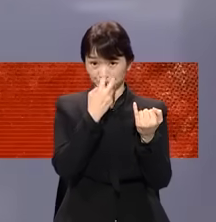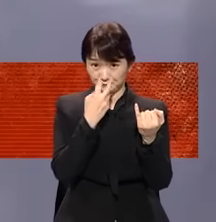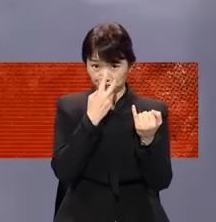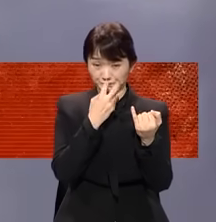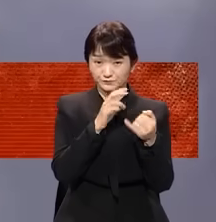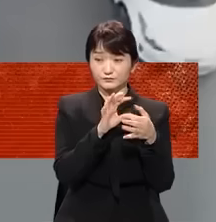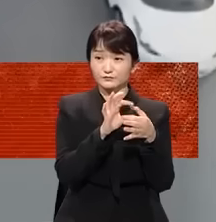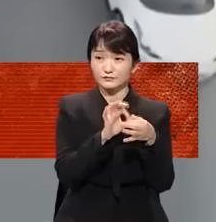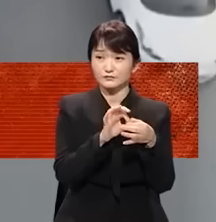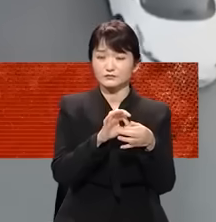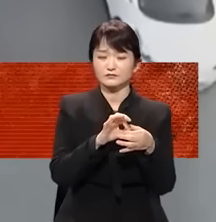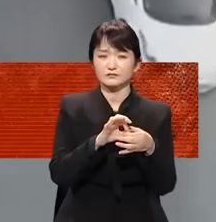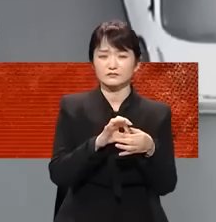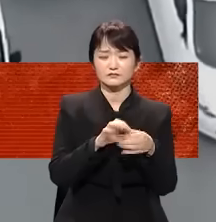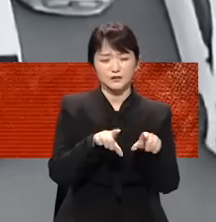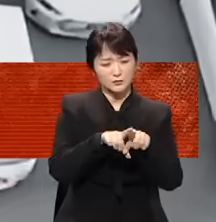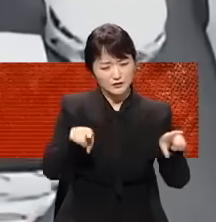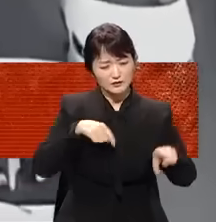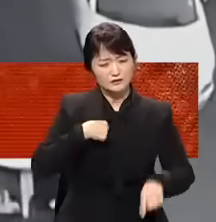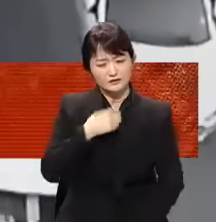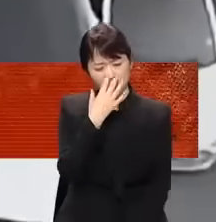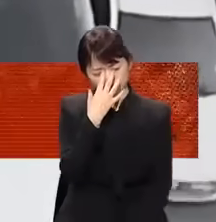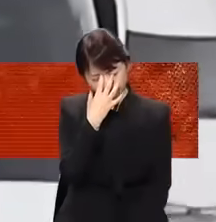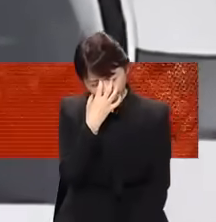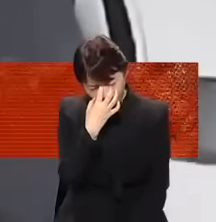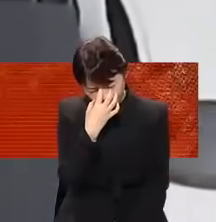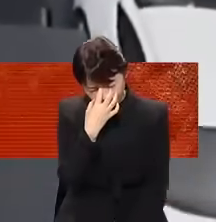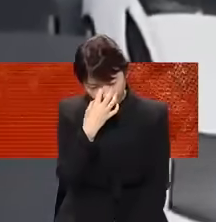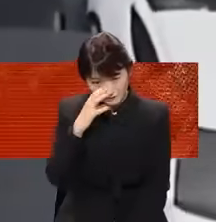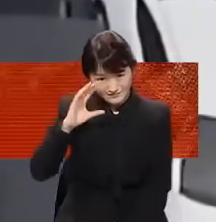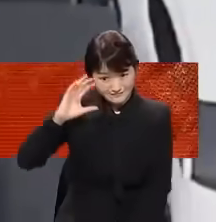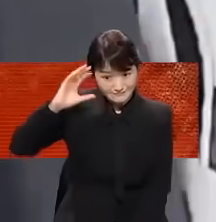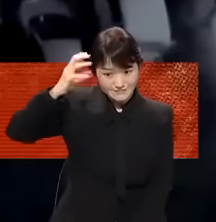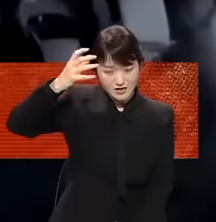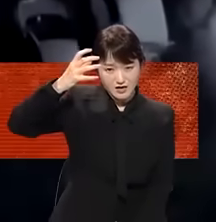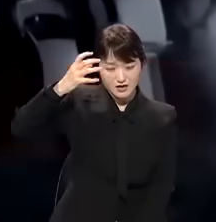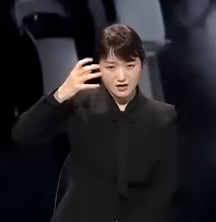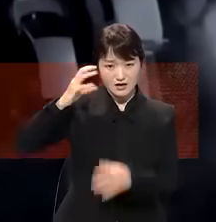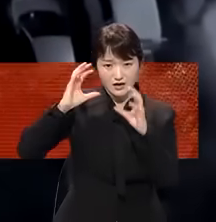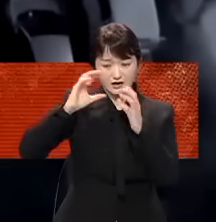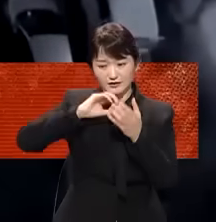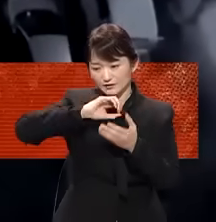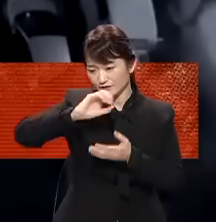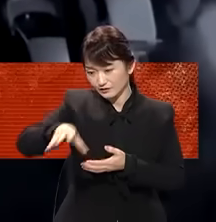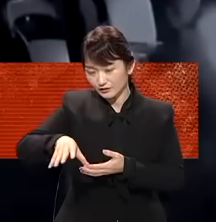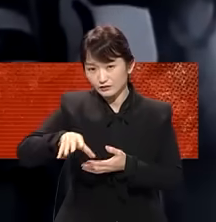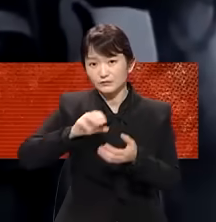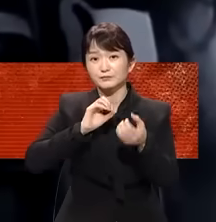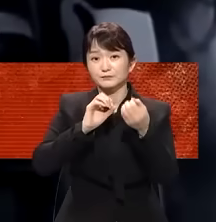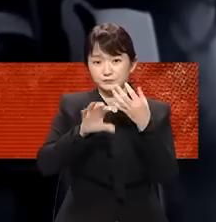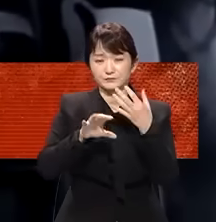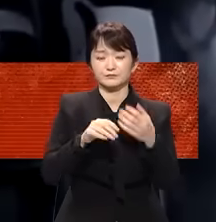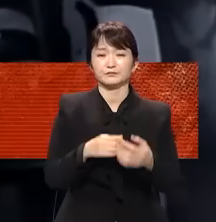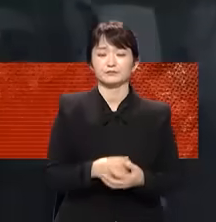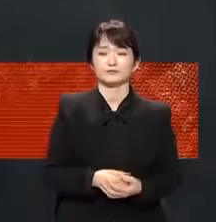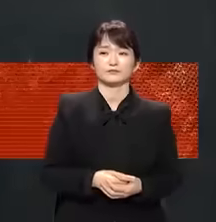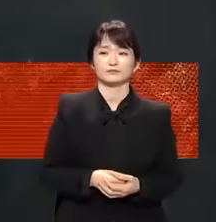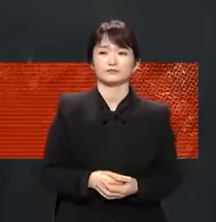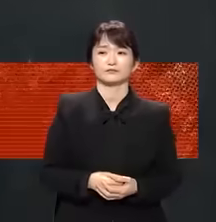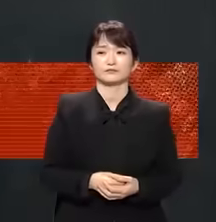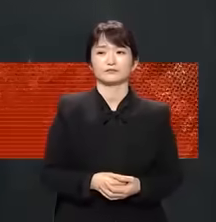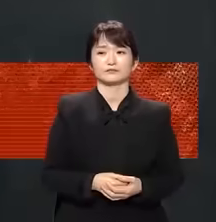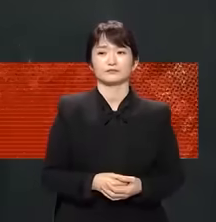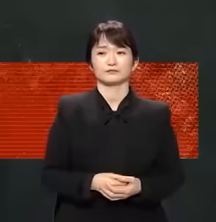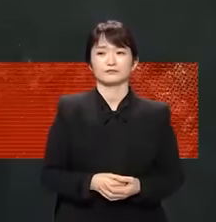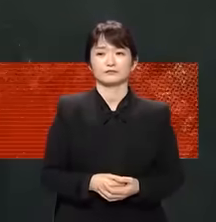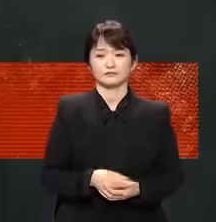어 자기가 평소에 조울증과 우울증을 앓고 있었고 우발적으로 범행을 저질렀다고 얘기를 하고 있어요 근데 뭐